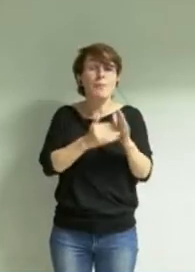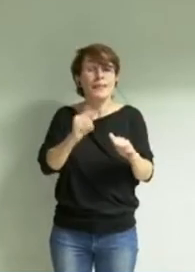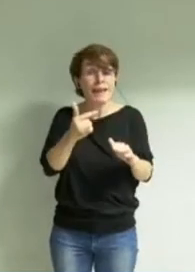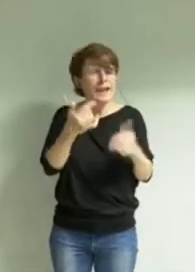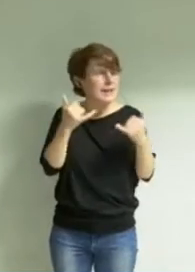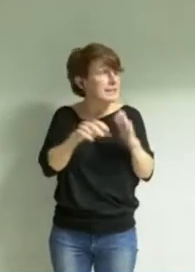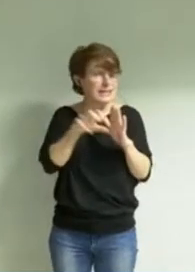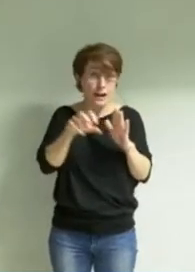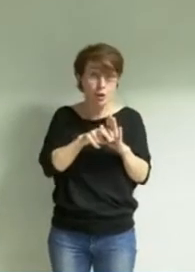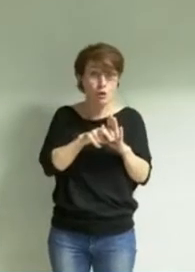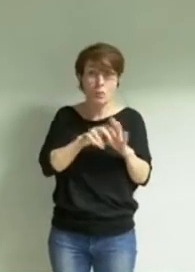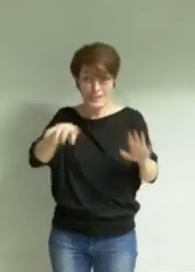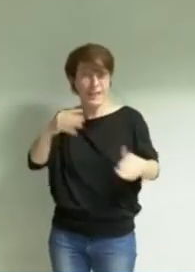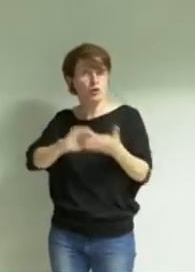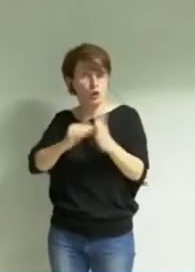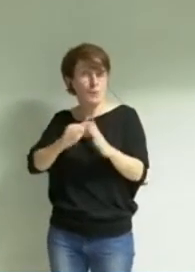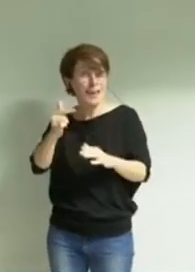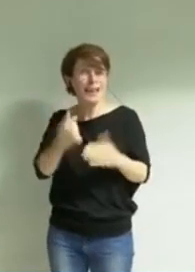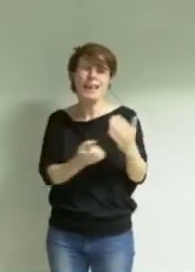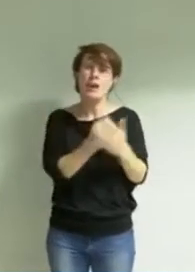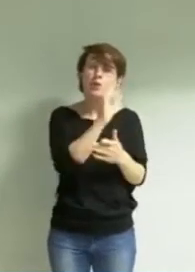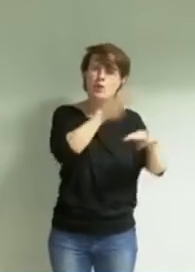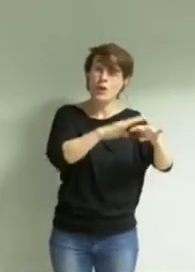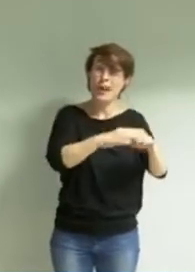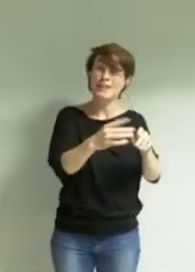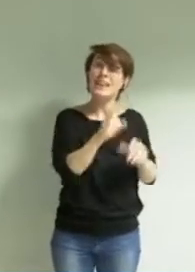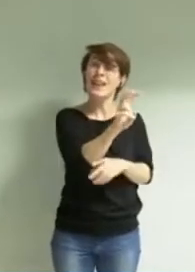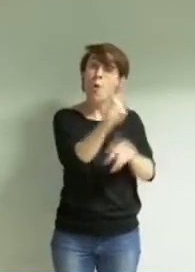est de 14. Dans le nouveau quartier écolo, il sera de 1.